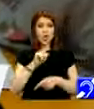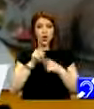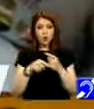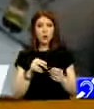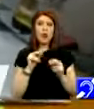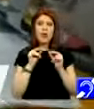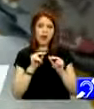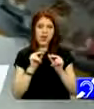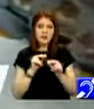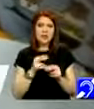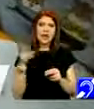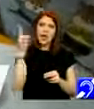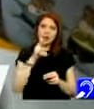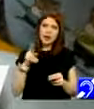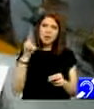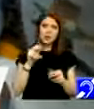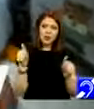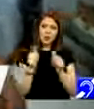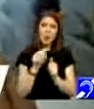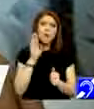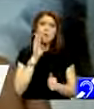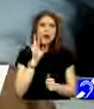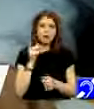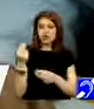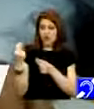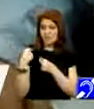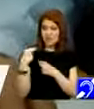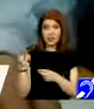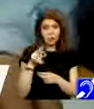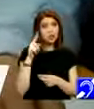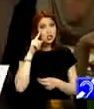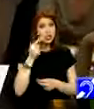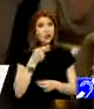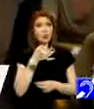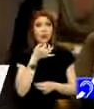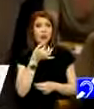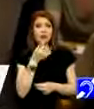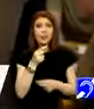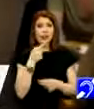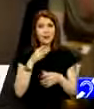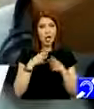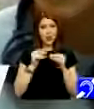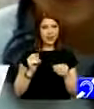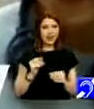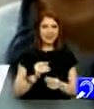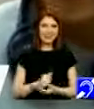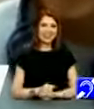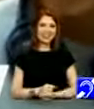repetă împreună cu mama ei noțiunile învățate. Amândouă știu deja cuvinte românești. Pardon.